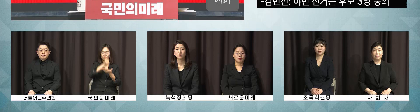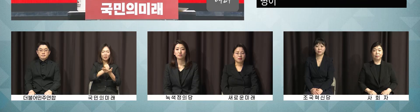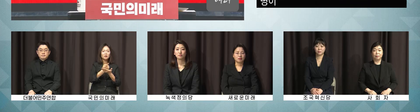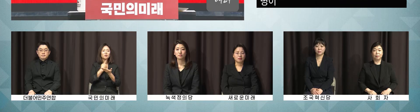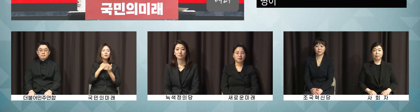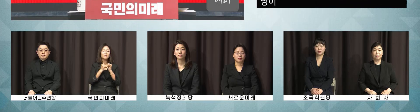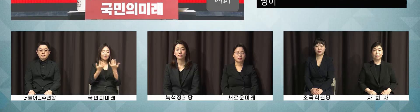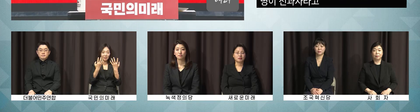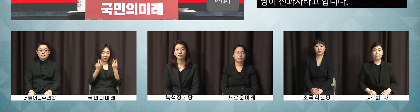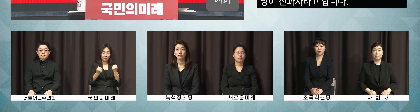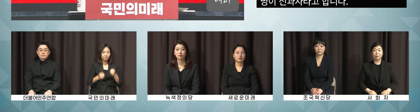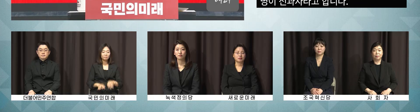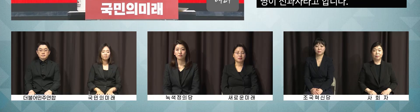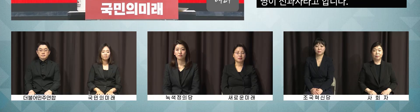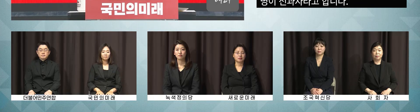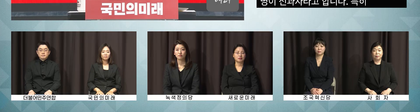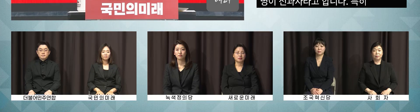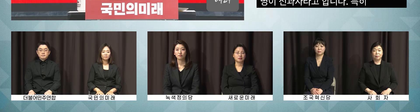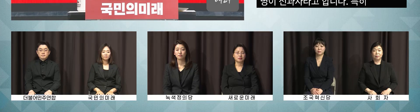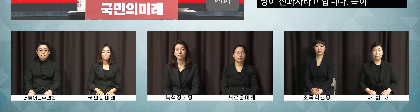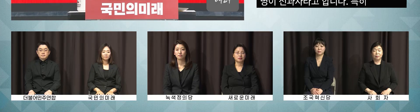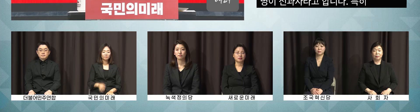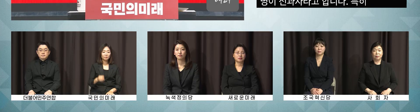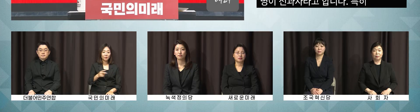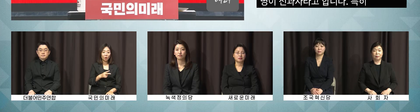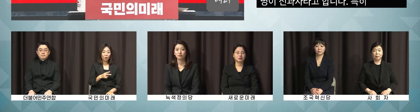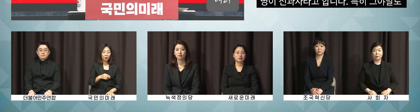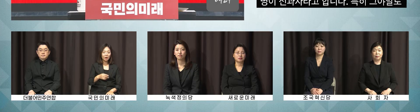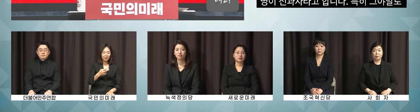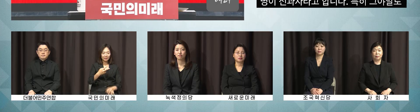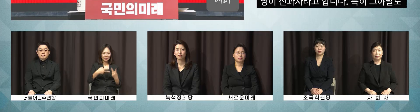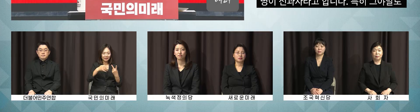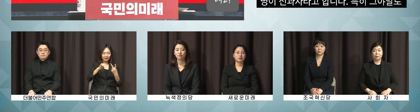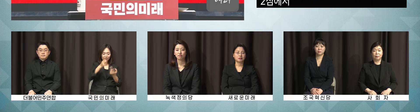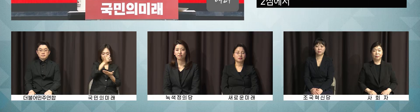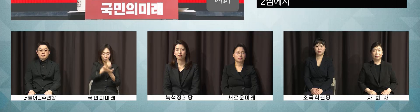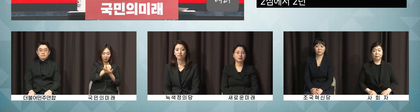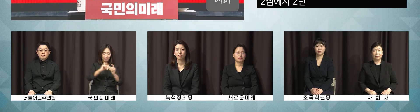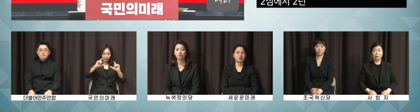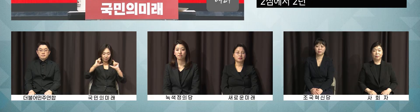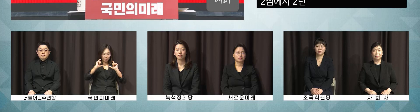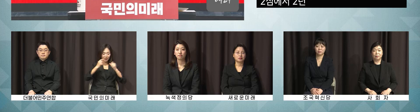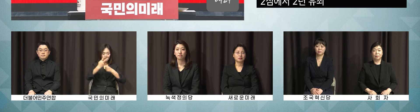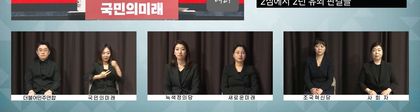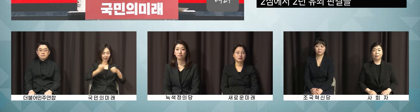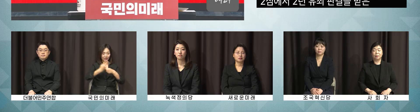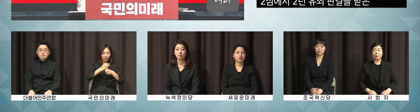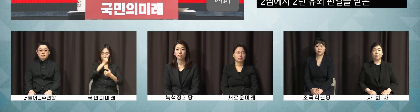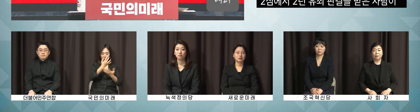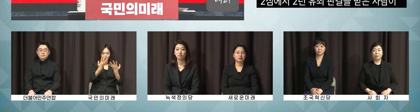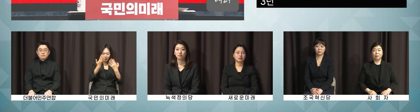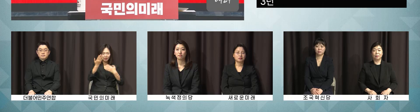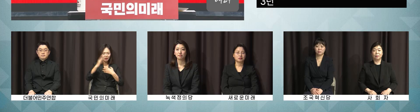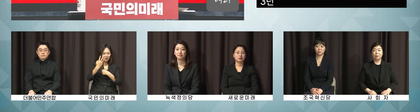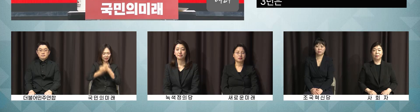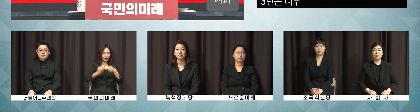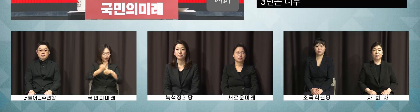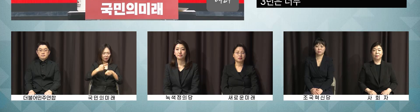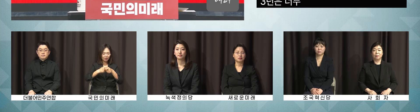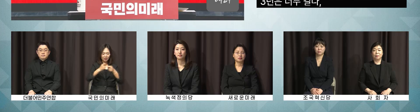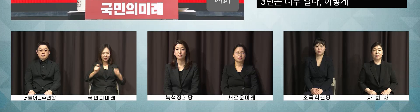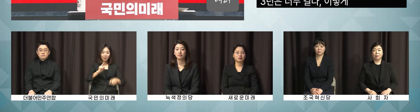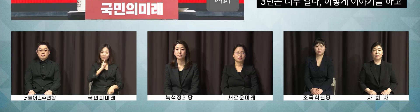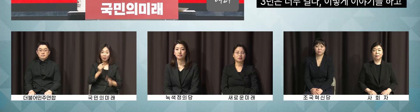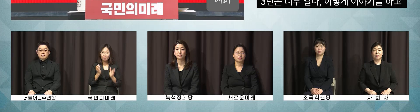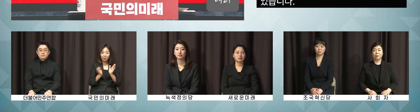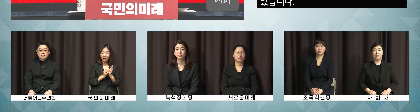합니다. 특히 그야말로 2심에서 2년 유죄 판결을 받은 사람이 3년은 너무 길다 이렇게 얘기를 하고